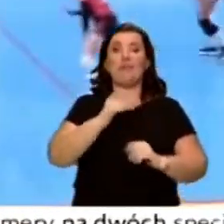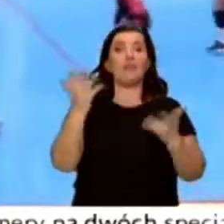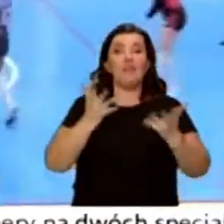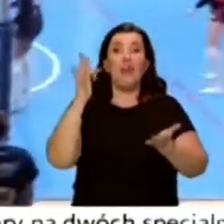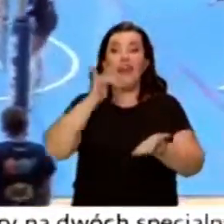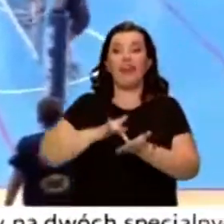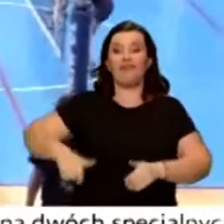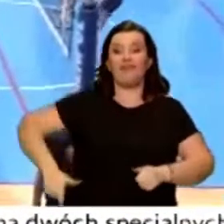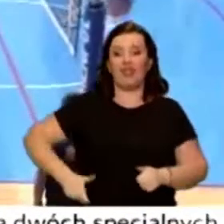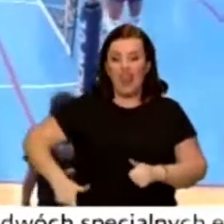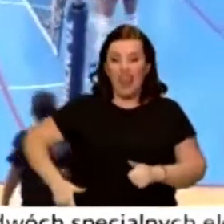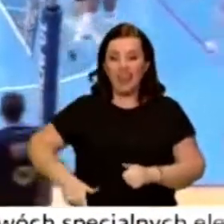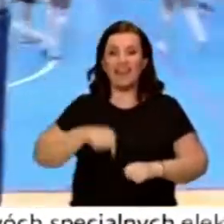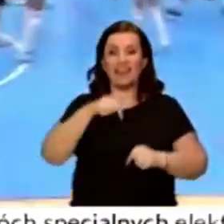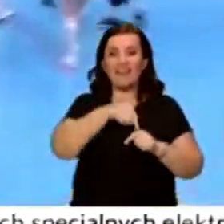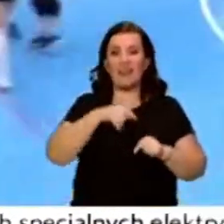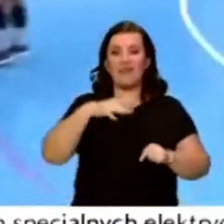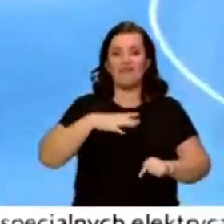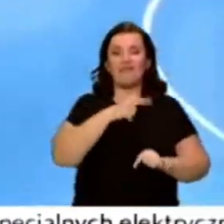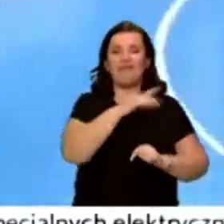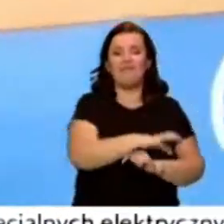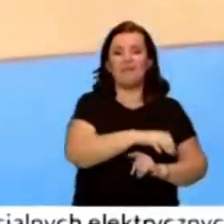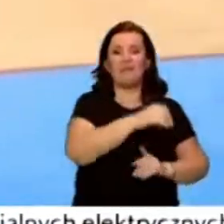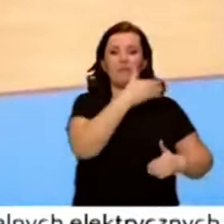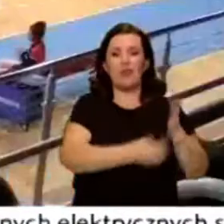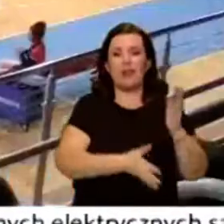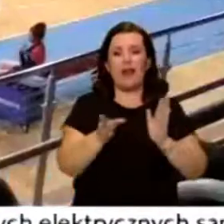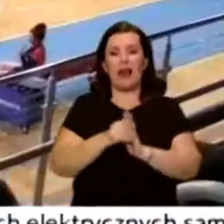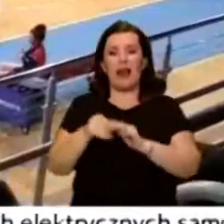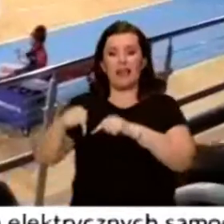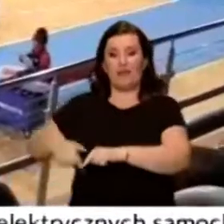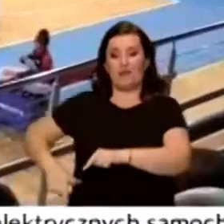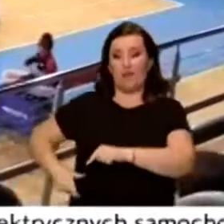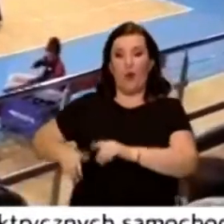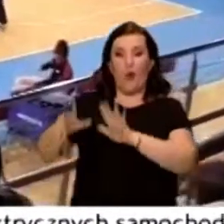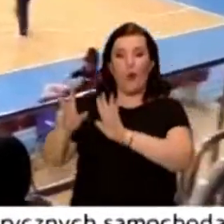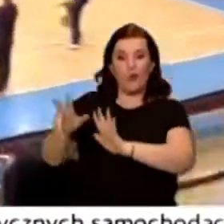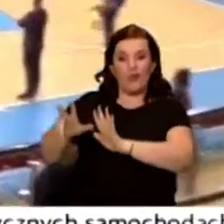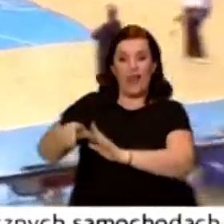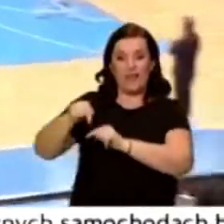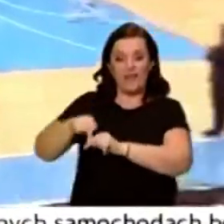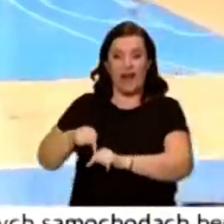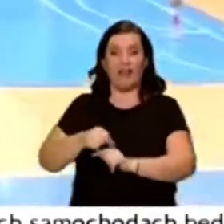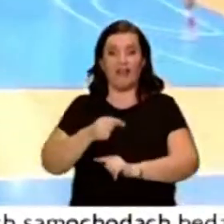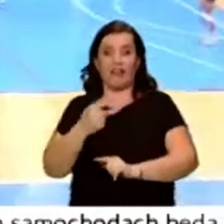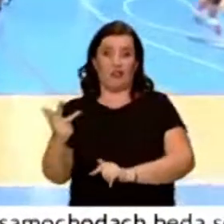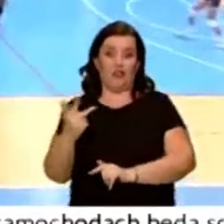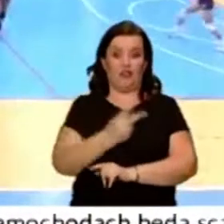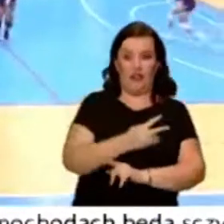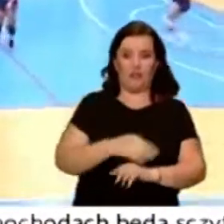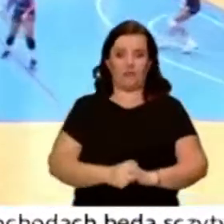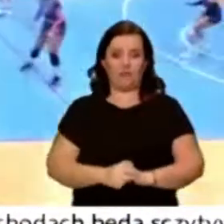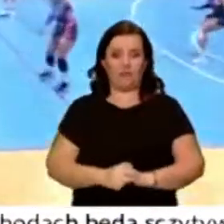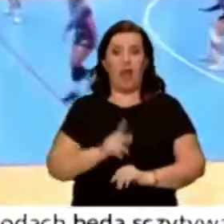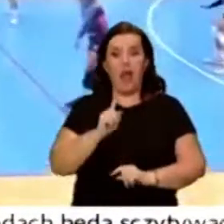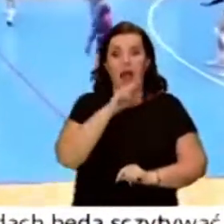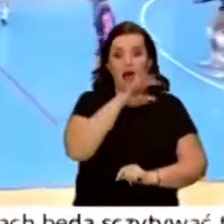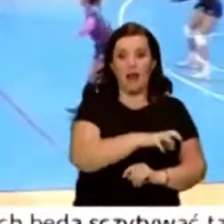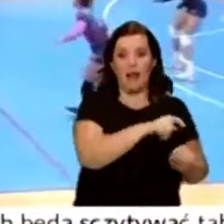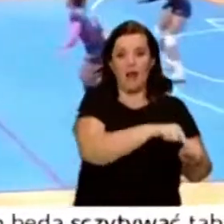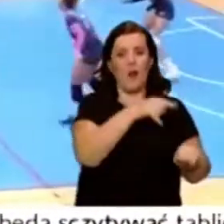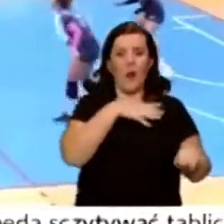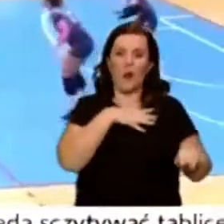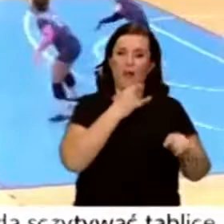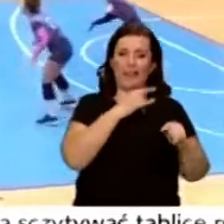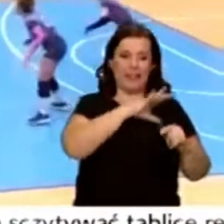W derbach Mazowsza Nowodworzanki przegrały z miejscową ósemką 2-3. Nosir przyjechał jednak na ten mecz w mocno osłabionym